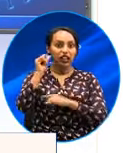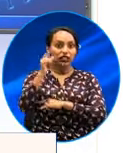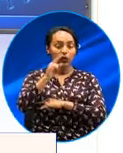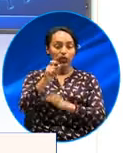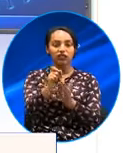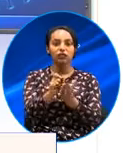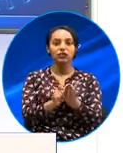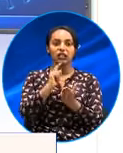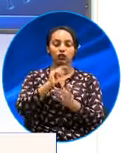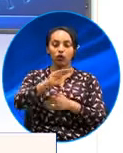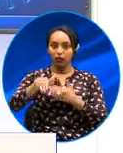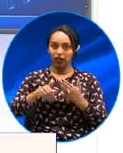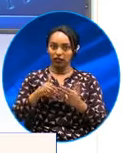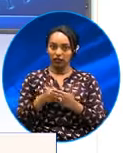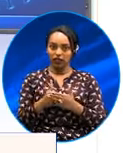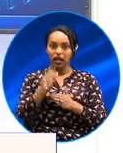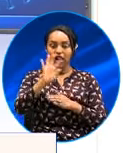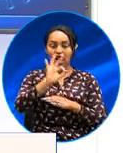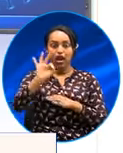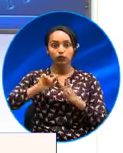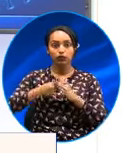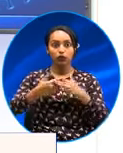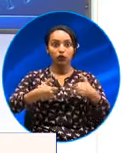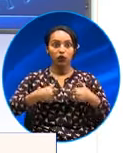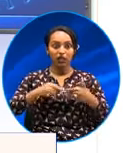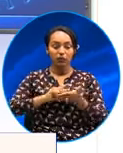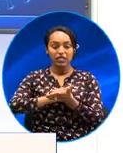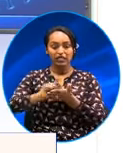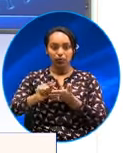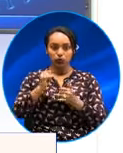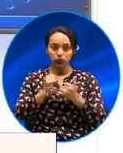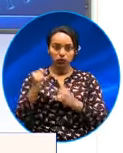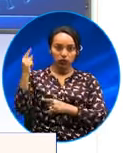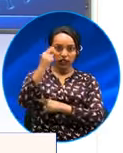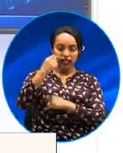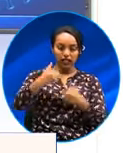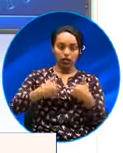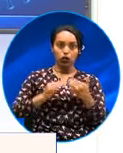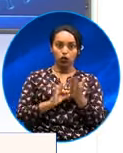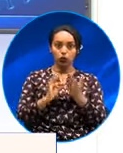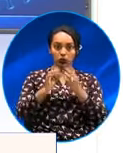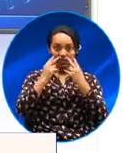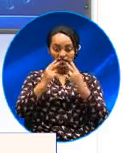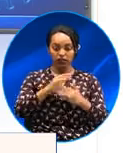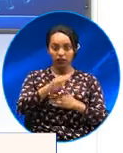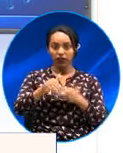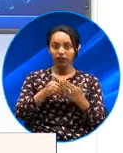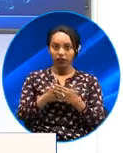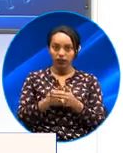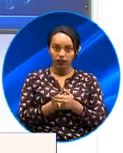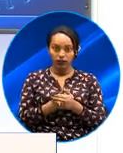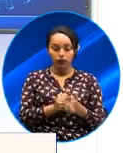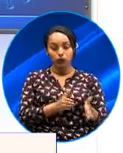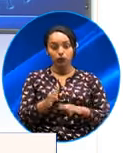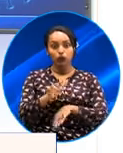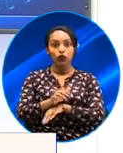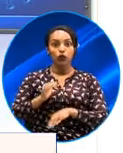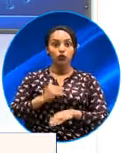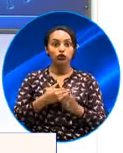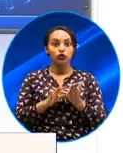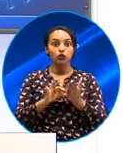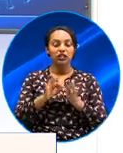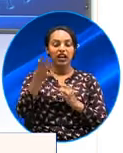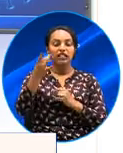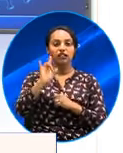ዕለት የተመዘገበ ነው። በአጠቃላይ ከአርብ ጀምሮ ባለው ማለት የሳምንቱ የመጨረሻ ቀናት ያለውን አሃዝ ስንመለከት በአጠቃላይ የሞቱ ዜጎቻችን